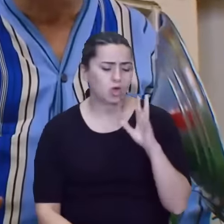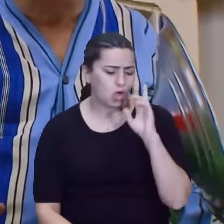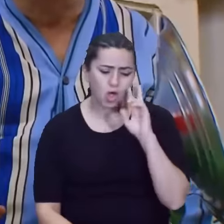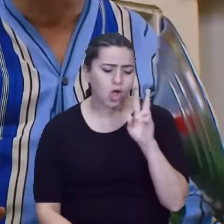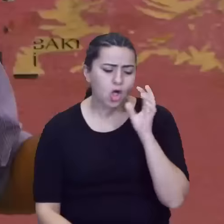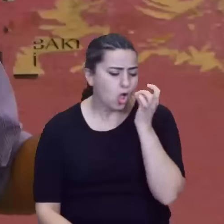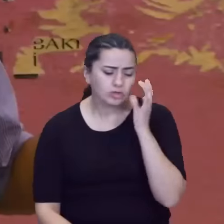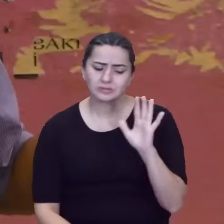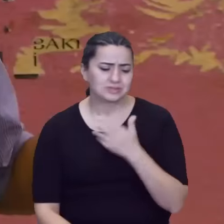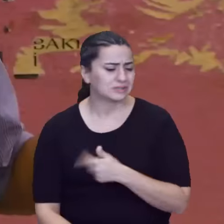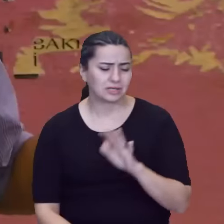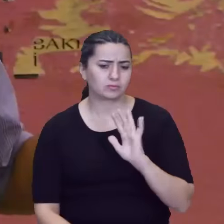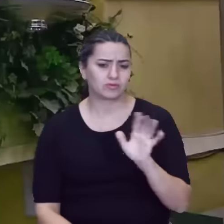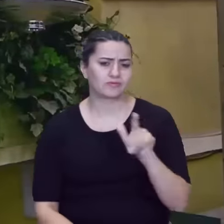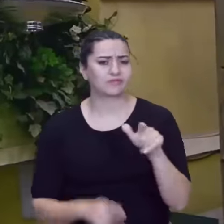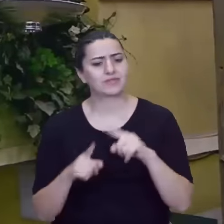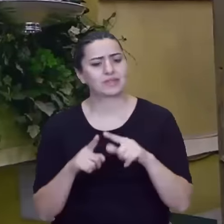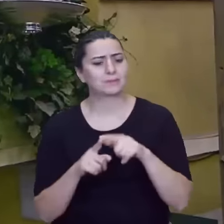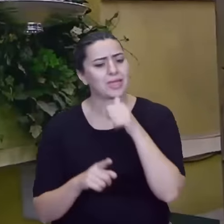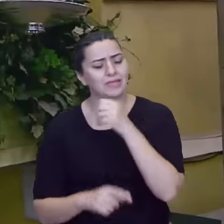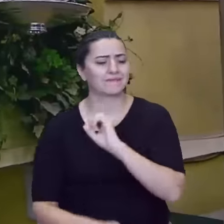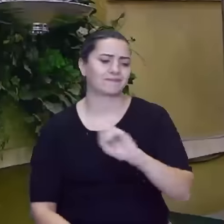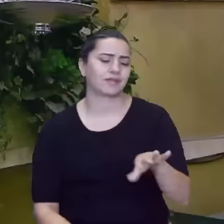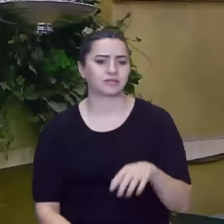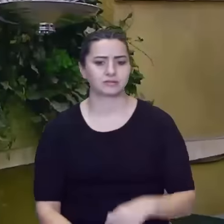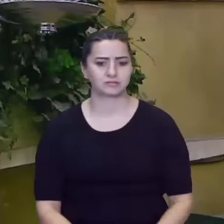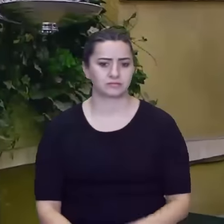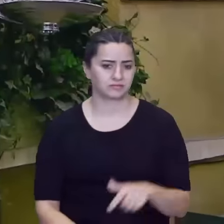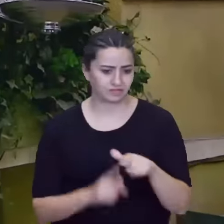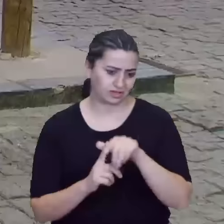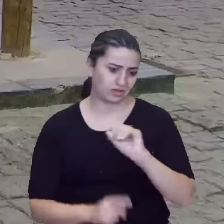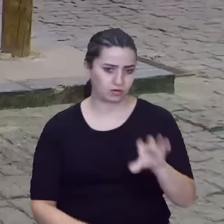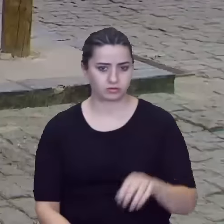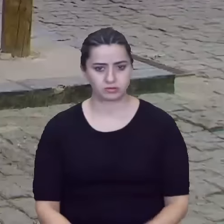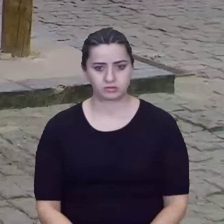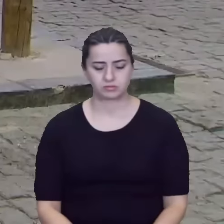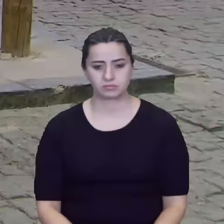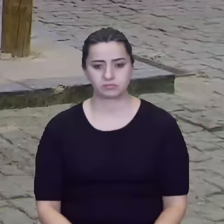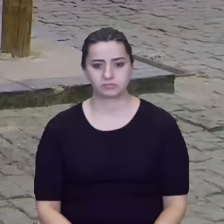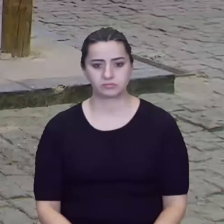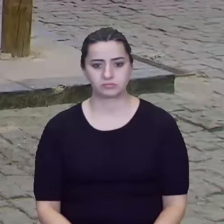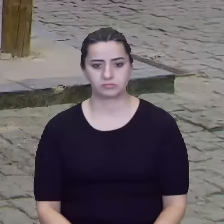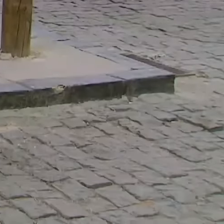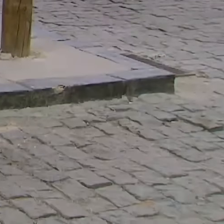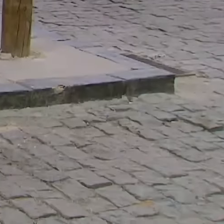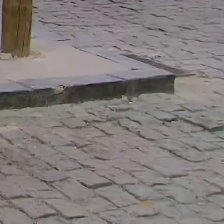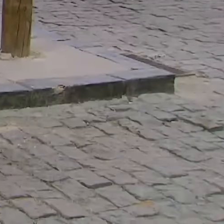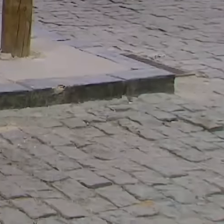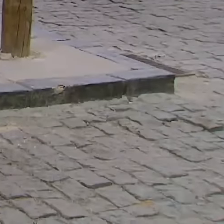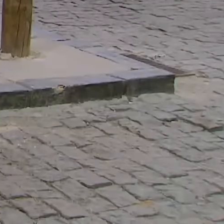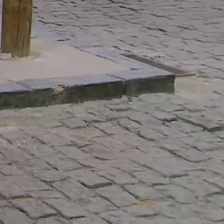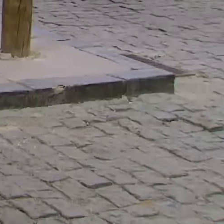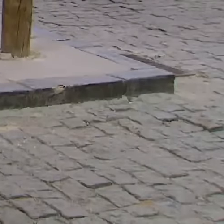Özlemedim. Sevmiyorum kendisini. Fethi Bey'e götür. Fethi Bey onu çok seviyor. Lütfen Fethi'ye götür onu. Mesut Spak'la Seyfi'ye göz